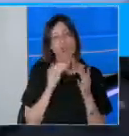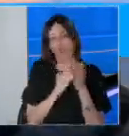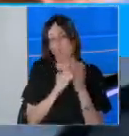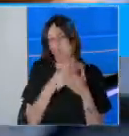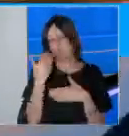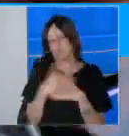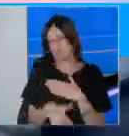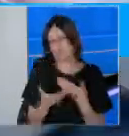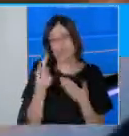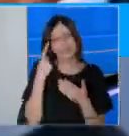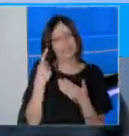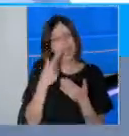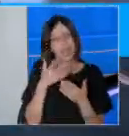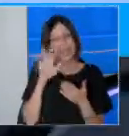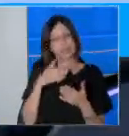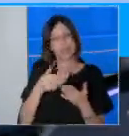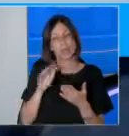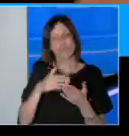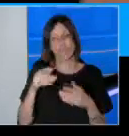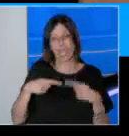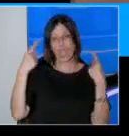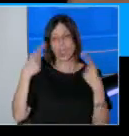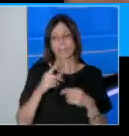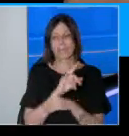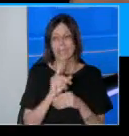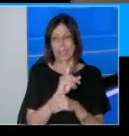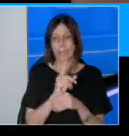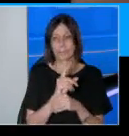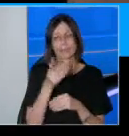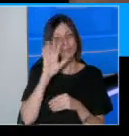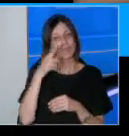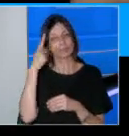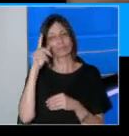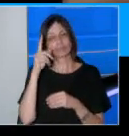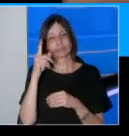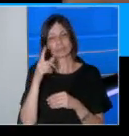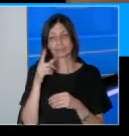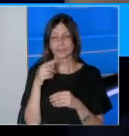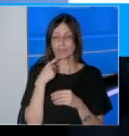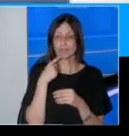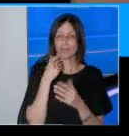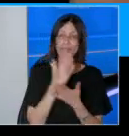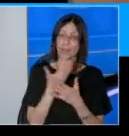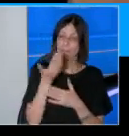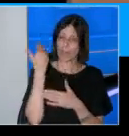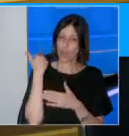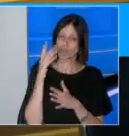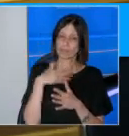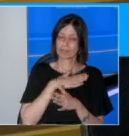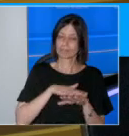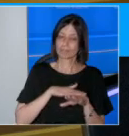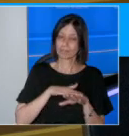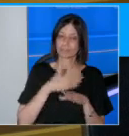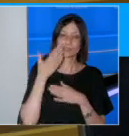אותם, אנחנו אולי נדע יותר דברים בהמשך היום. בינתיים, אם תרצה, עוד ספין שיוצא, וסלח לי שאני אומר את זה כבר מראש, פנייה